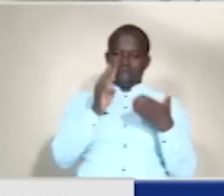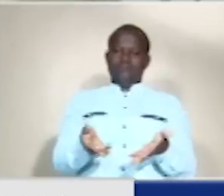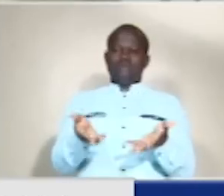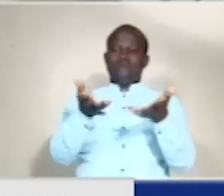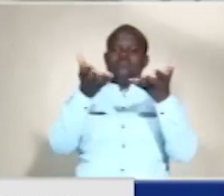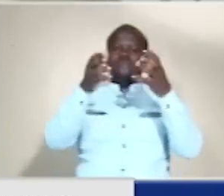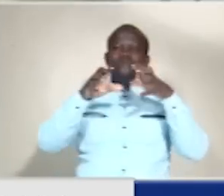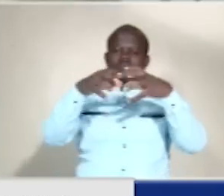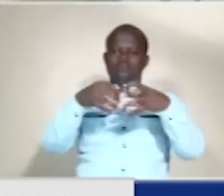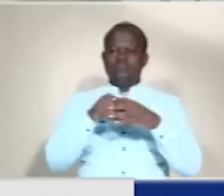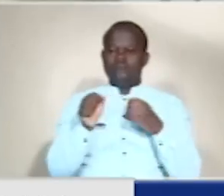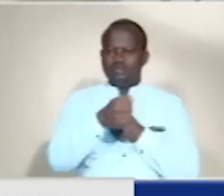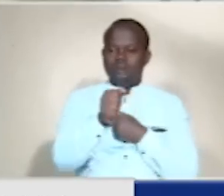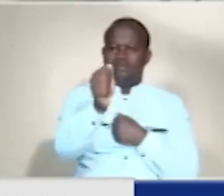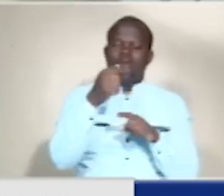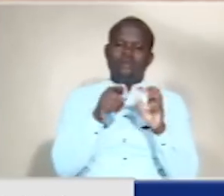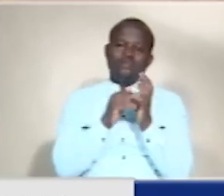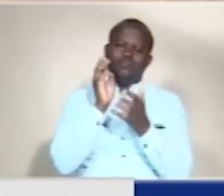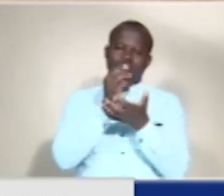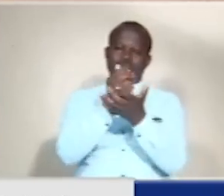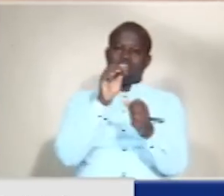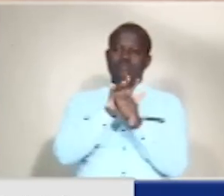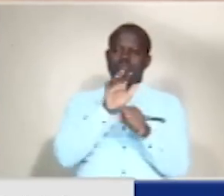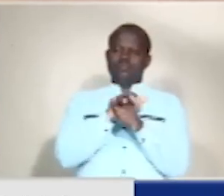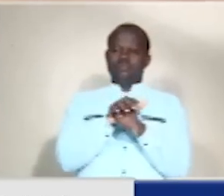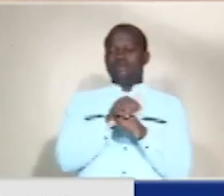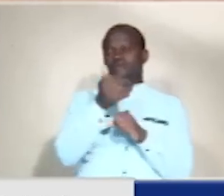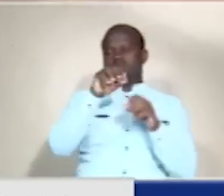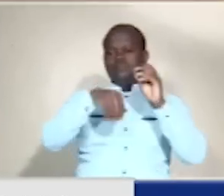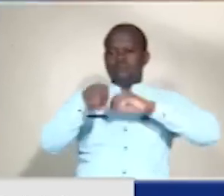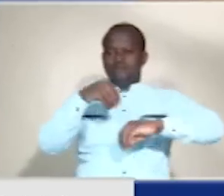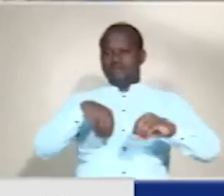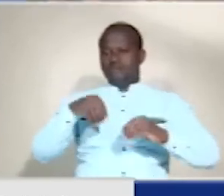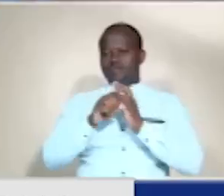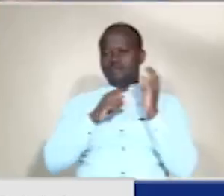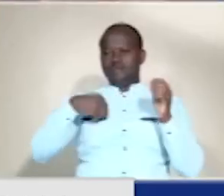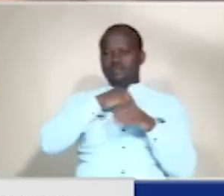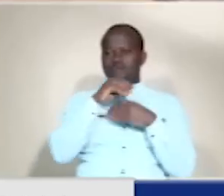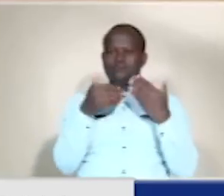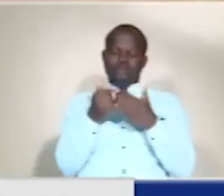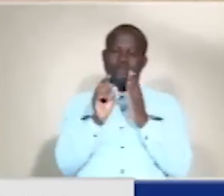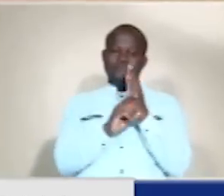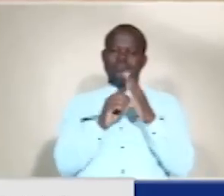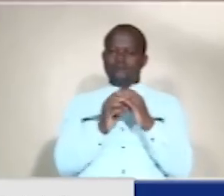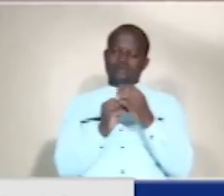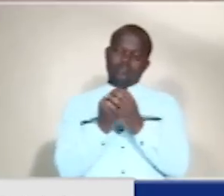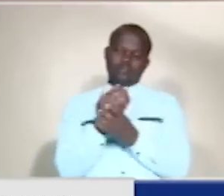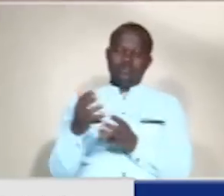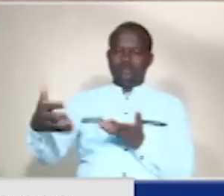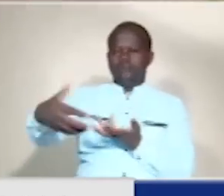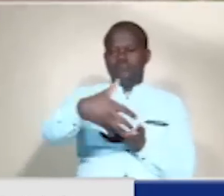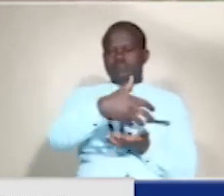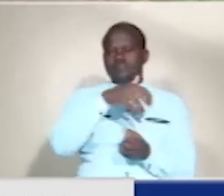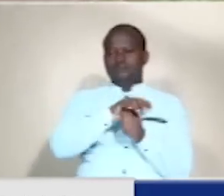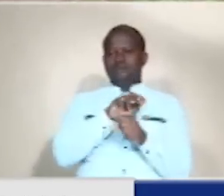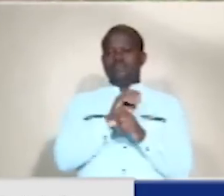ishishiro ubukerarugendo ikindi uriya muhanda uzafasha cyane mu gukora umusaruro niyo akarere kacu ka Burera kana akarere kera